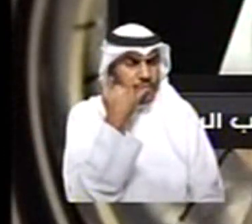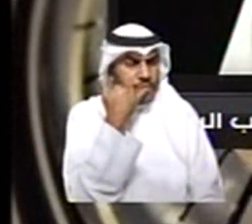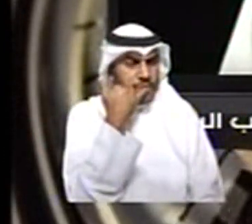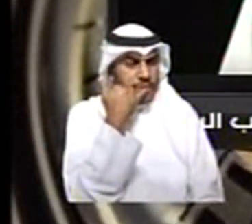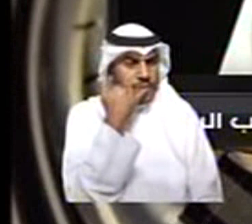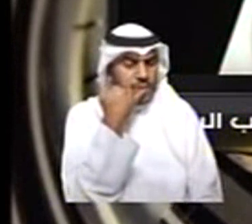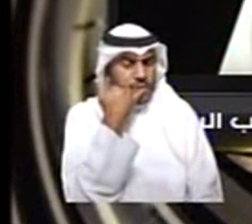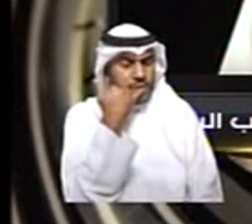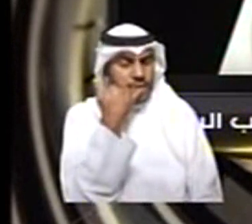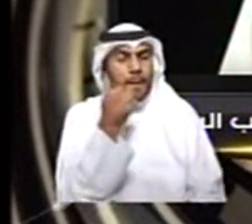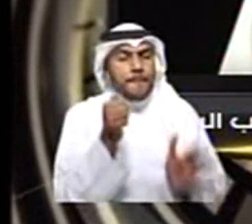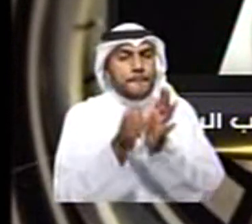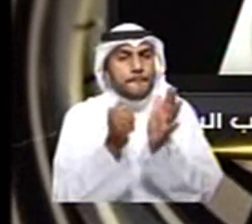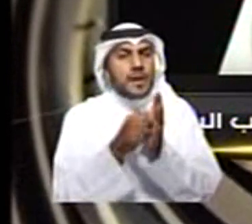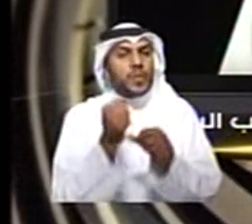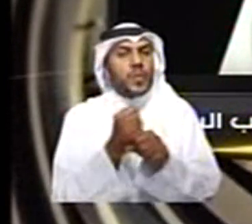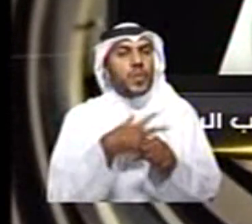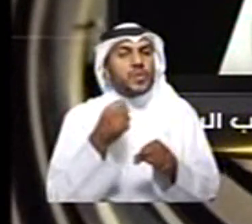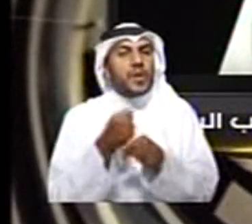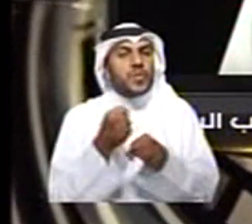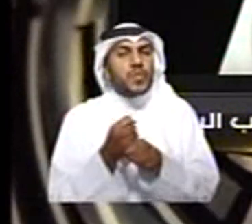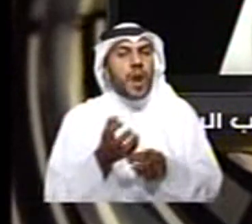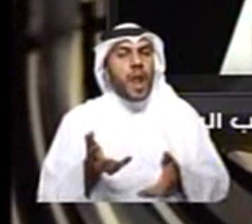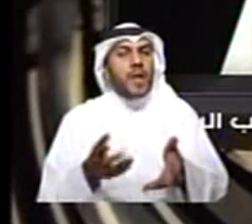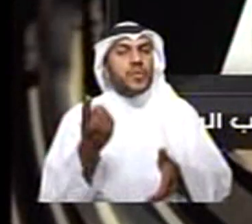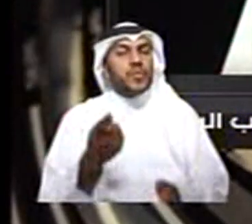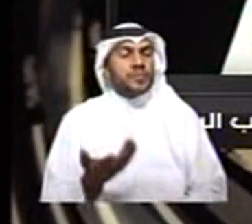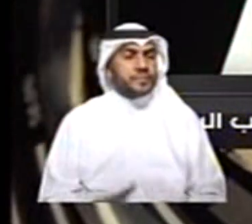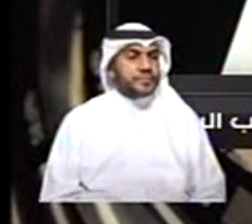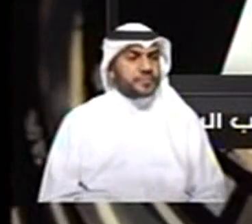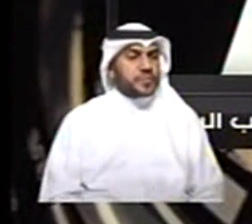في مدينة صباح الأحمد السكنية؟